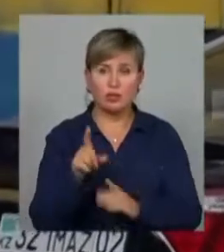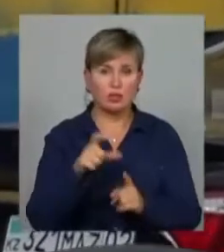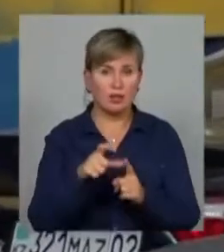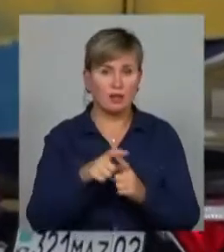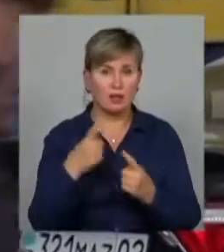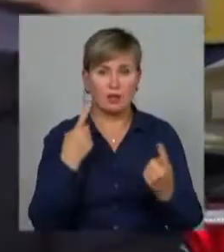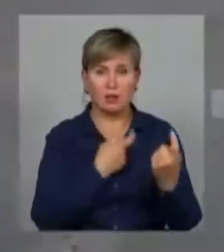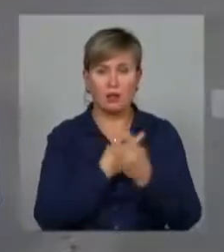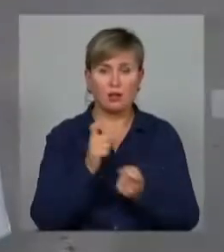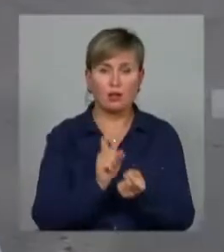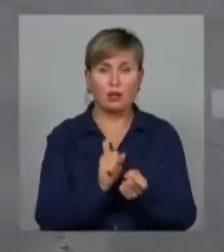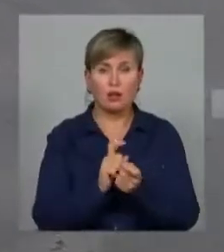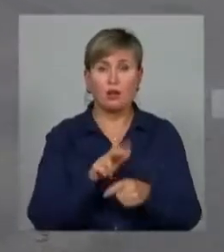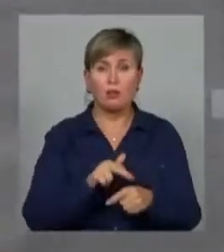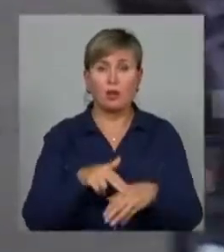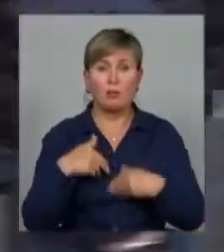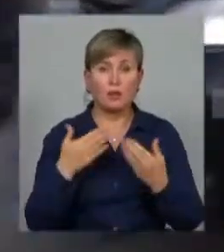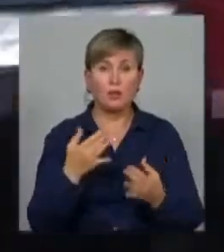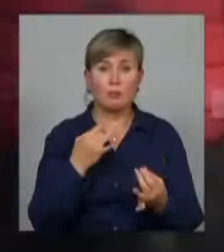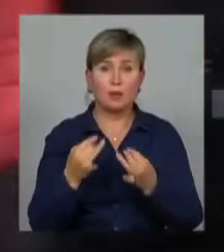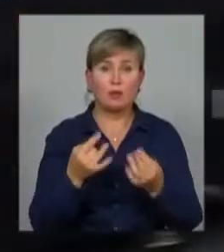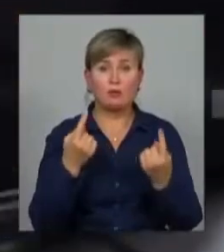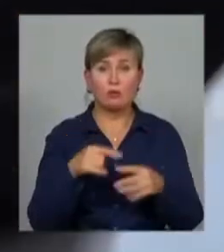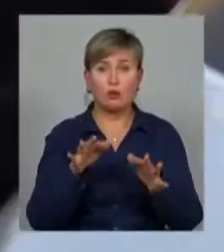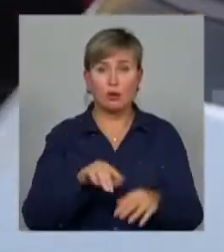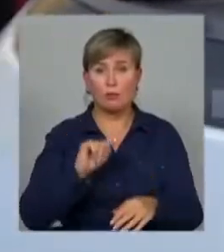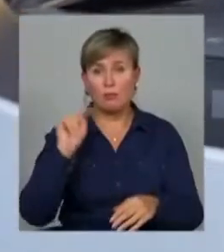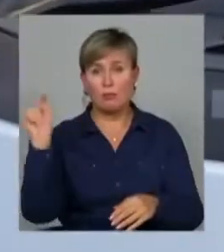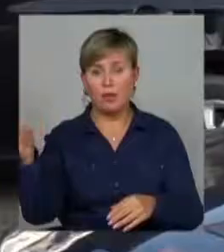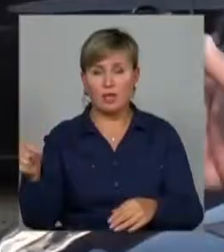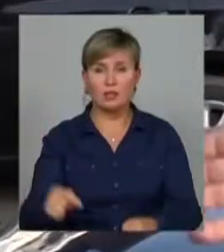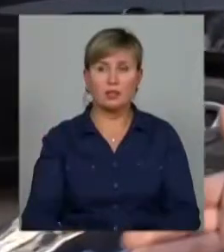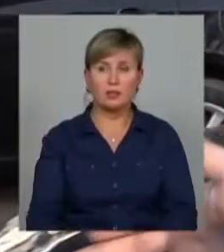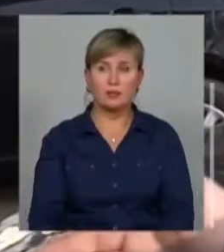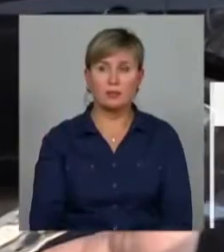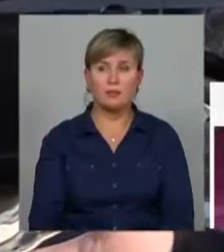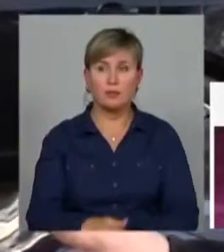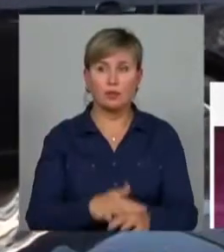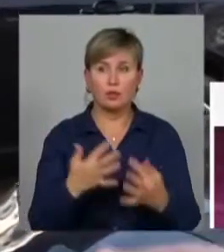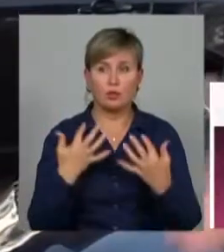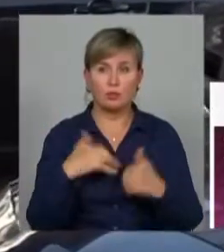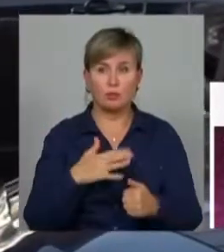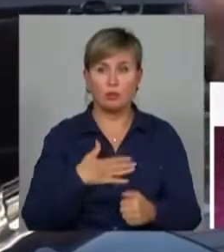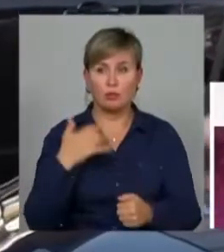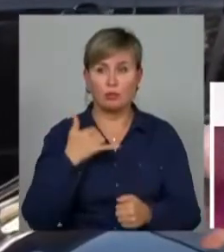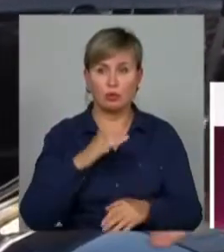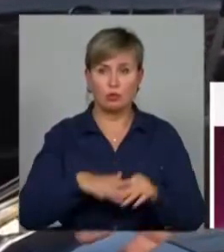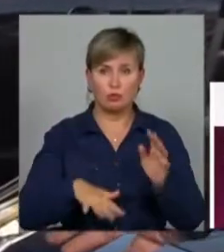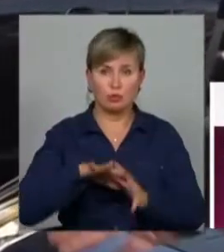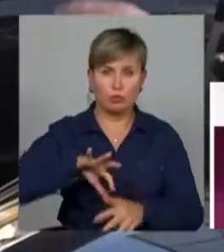перепалка. Инспекторы даже предложили мужчине поговорить в другом месте и по понятиям. В дальнейшем они отобрали мой телефон, скрутили